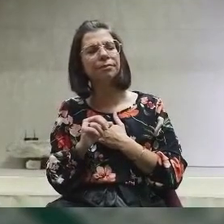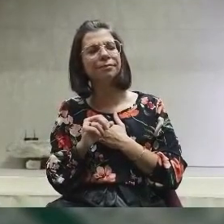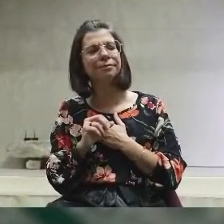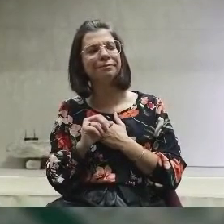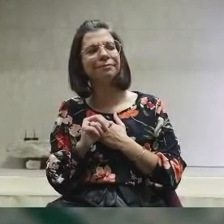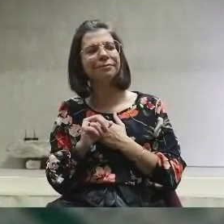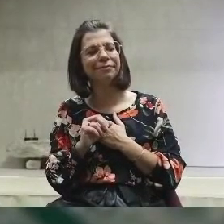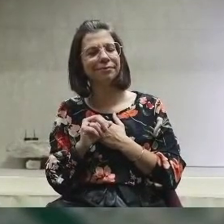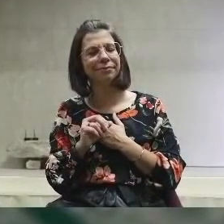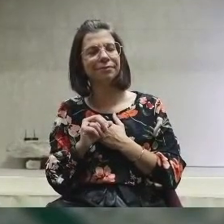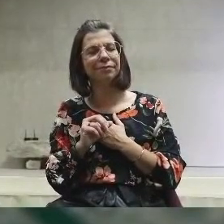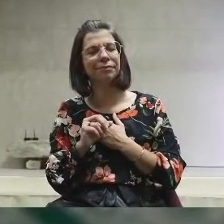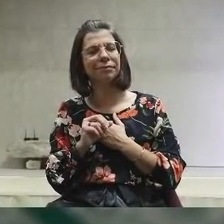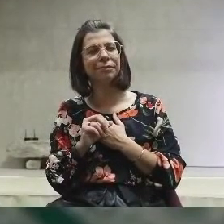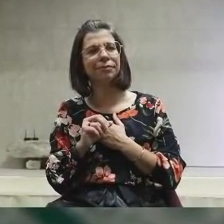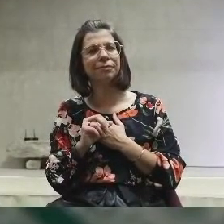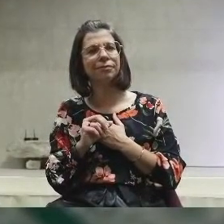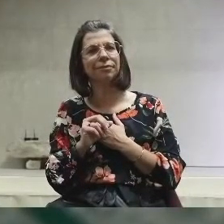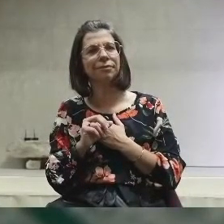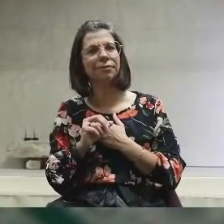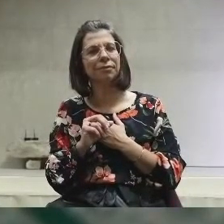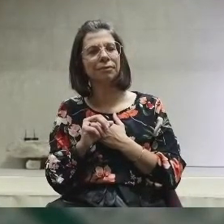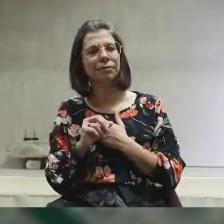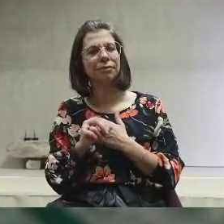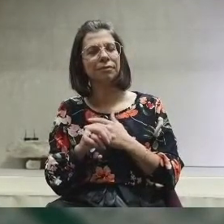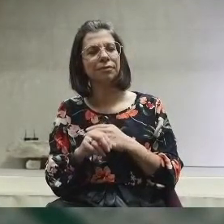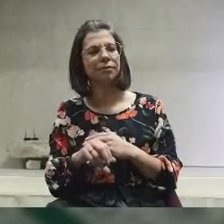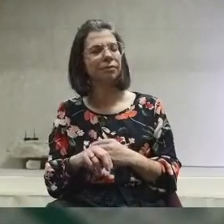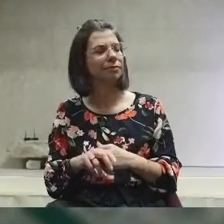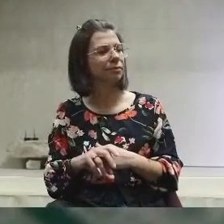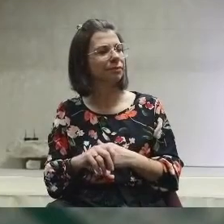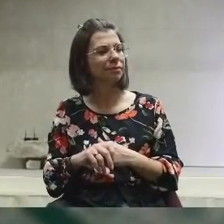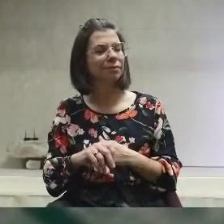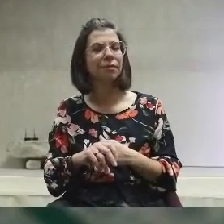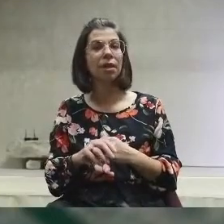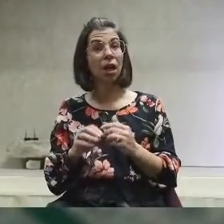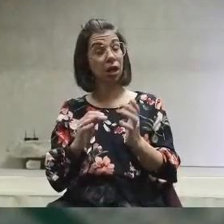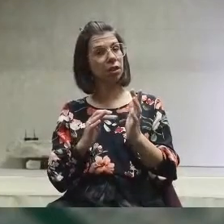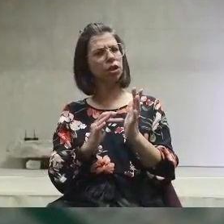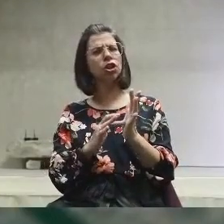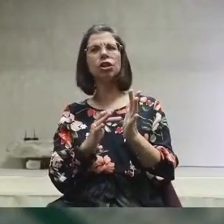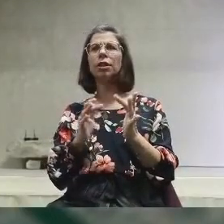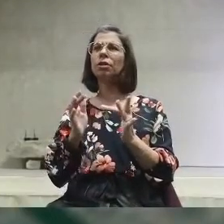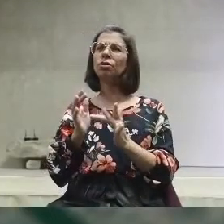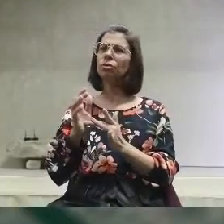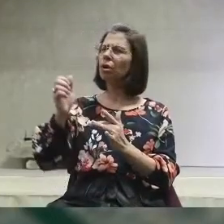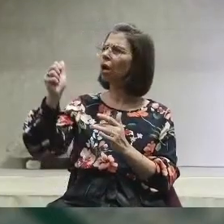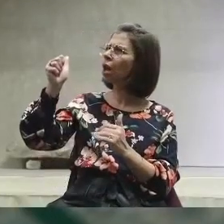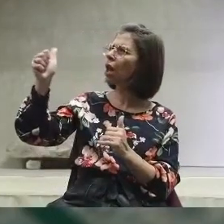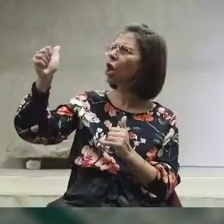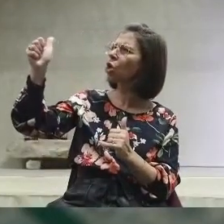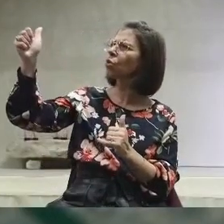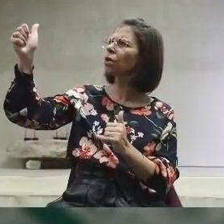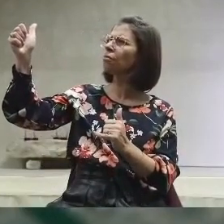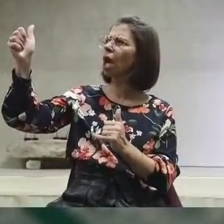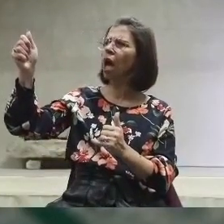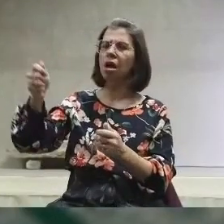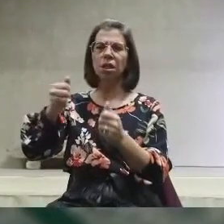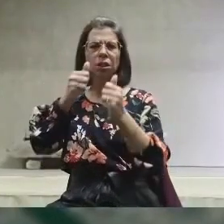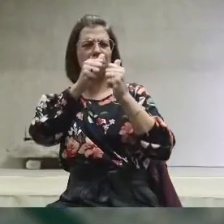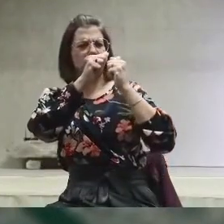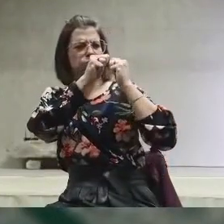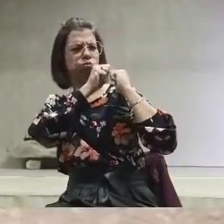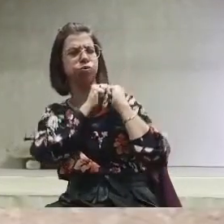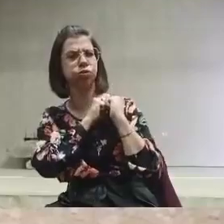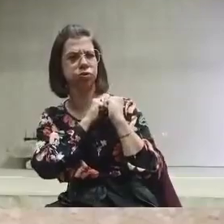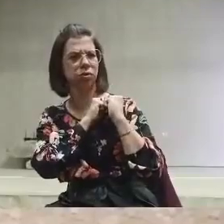meurtrissures que nous sommes guéris. » Non seulement Jésus s'est chargé de nos péchés, de nos folies, de nos erreurs